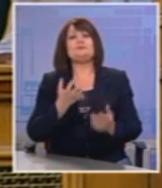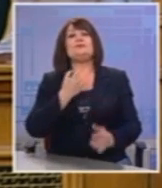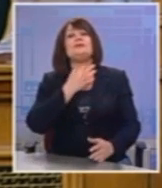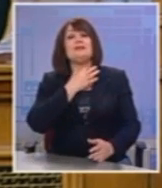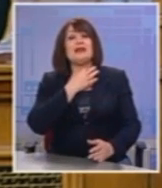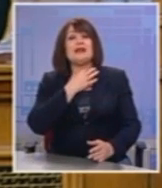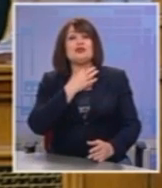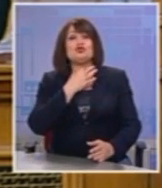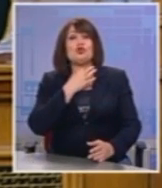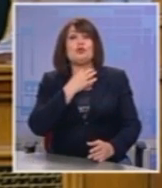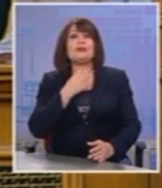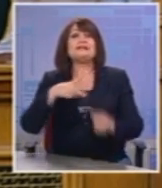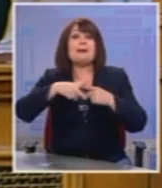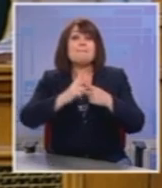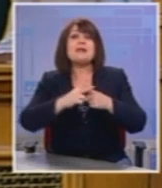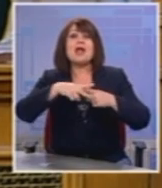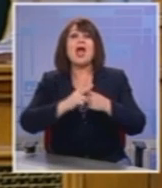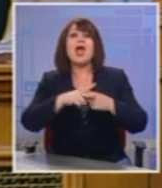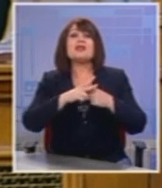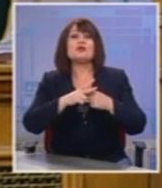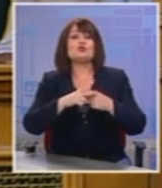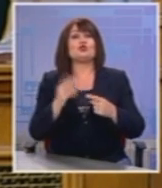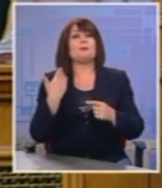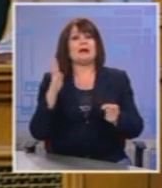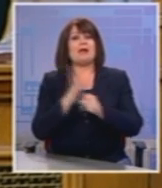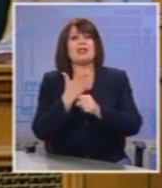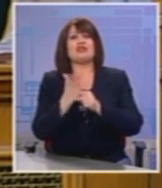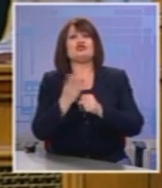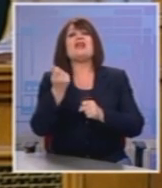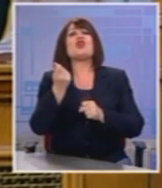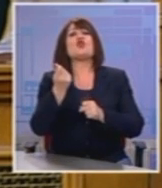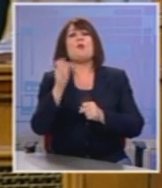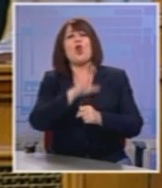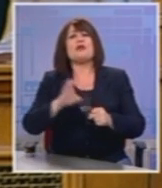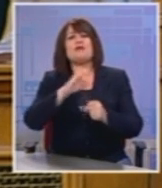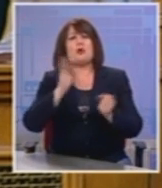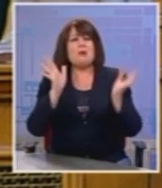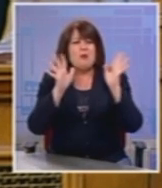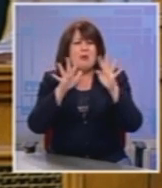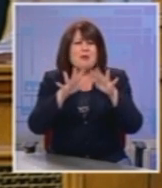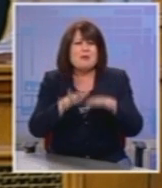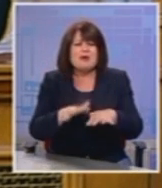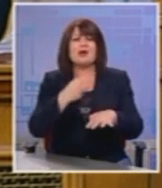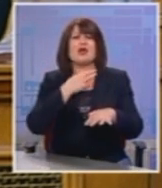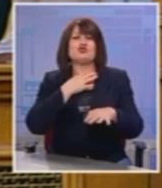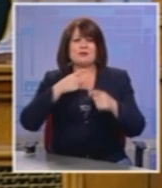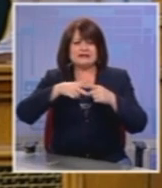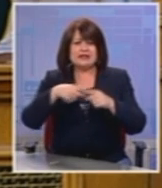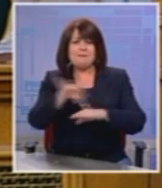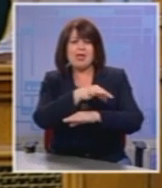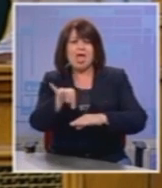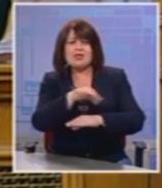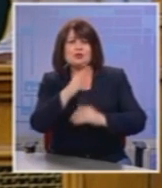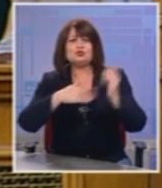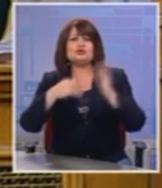χρειαζόμαστε πλέον τους μηχανικούς να φτιάξουν αυτά που κατέστρεψαν οι οικονομολόγοι στην ευρώπη πρέπει να